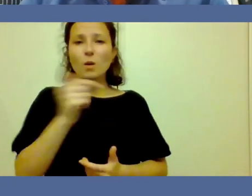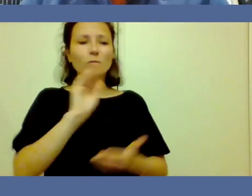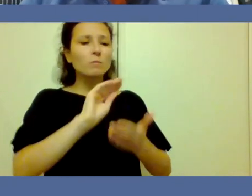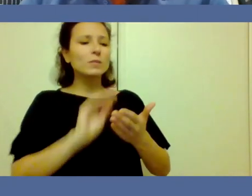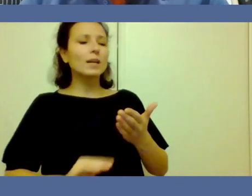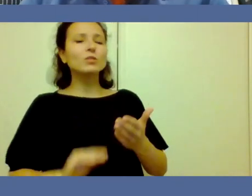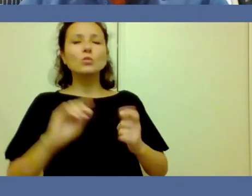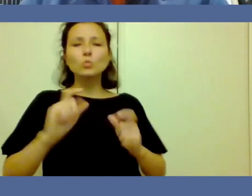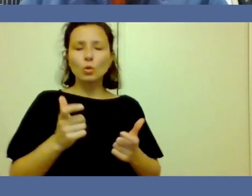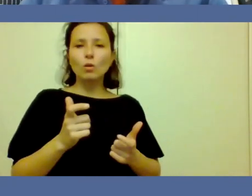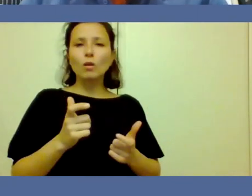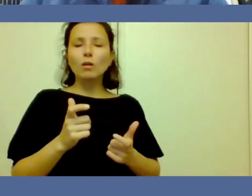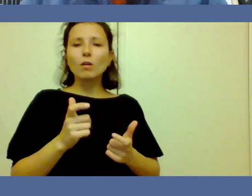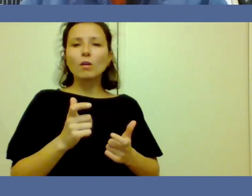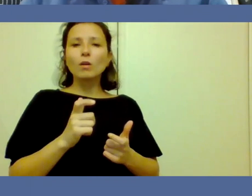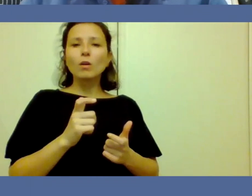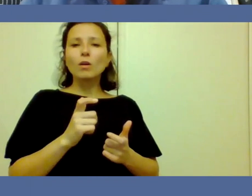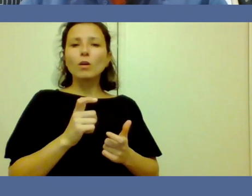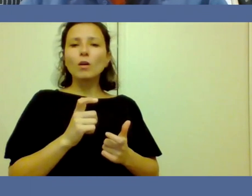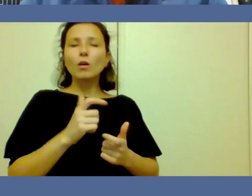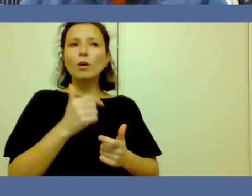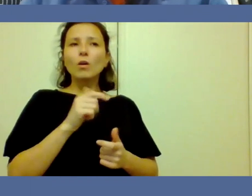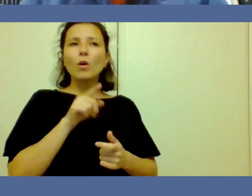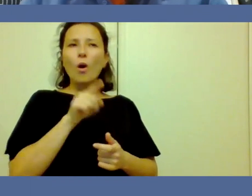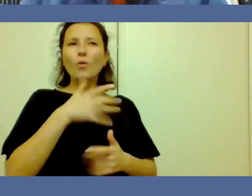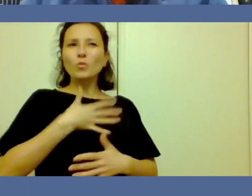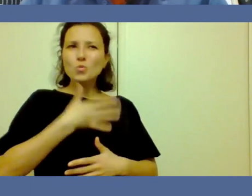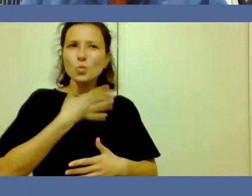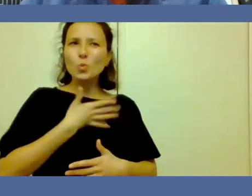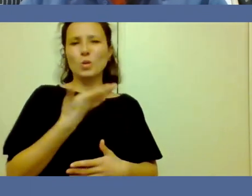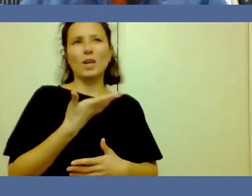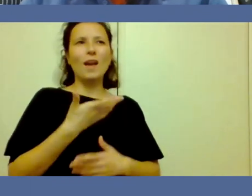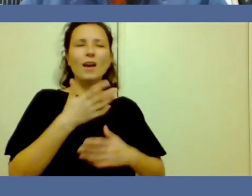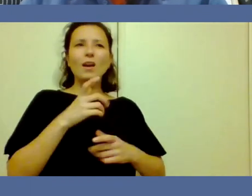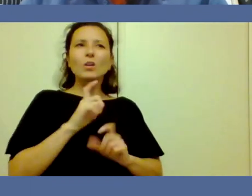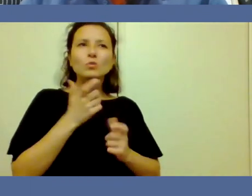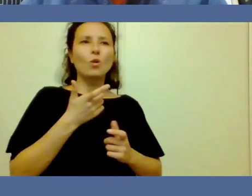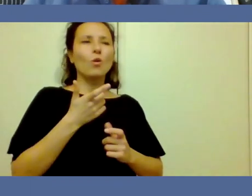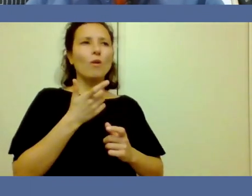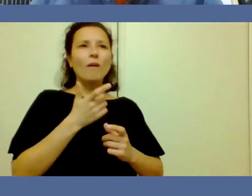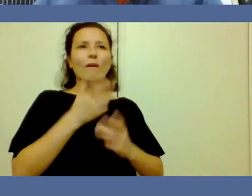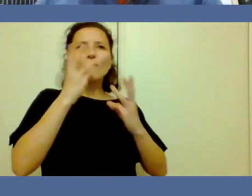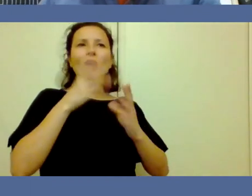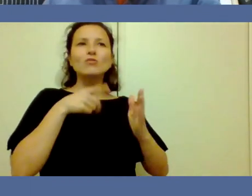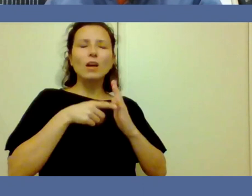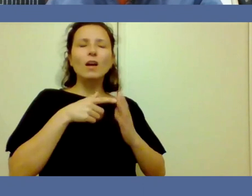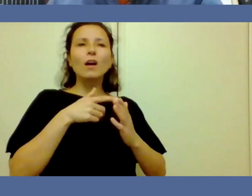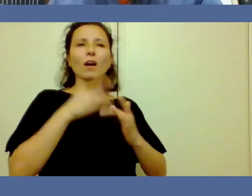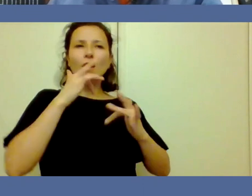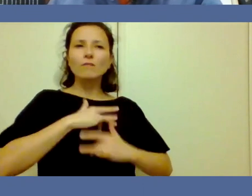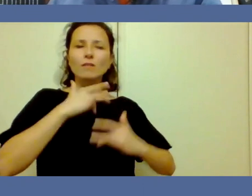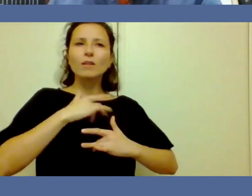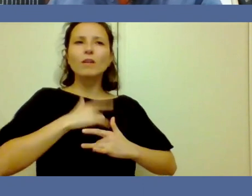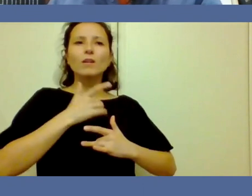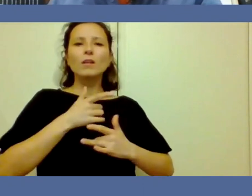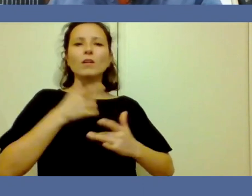co według niego jest najbardziej doniosłe i najbardziej ważne, żeby zająć temu czytelnikowi te